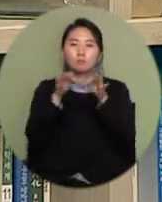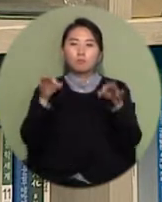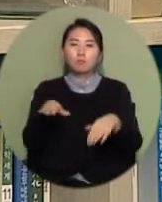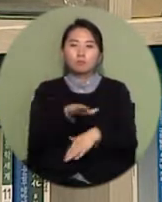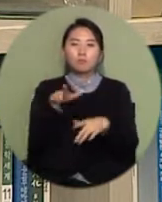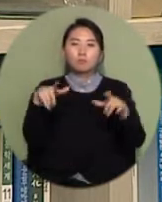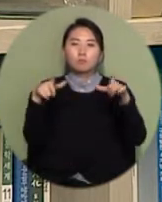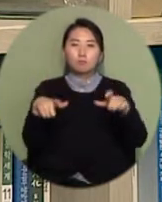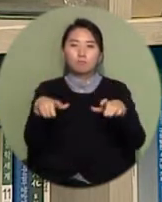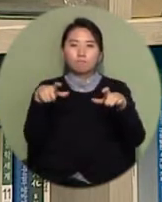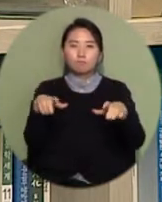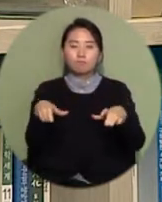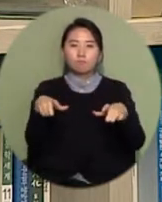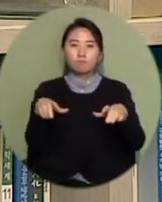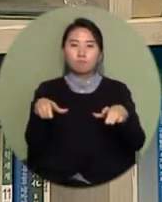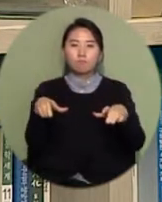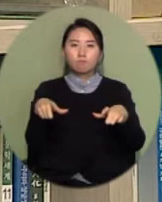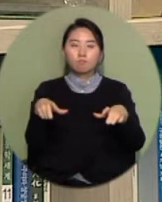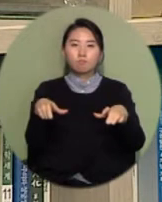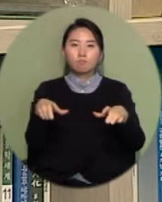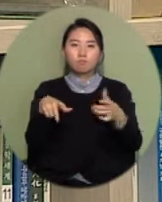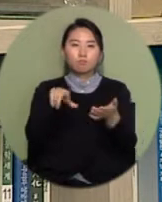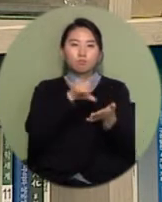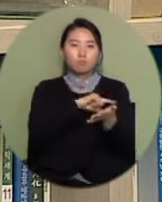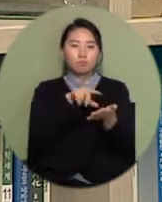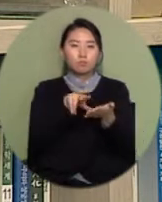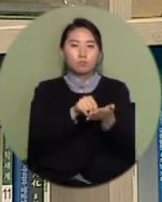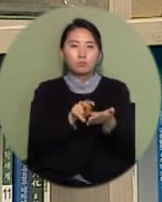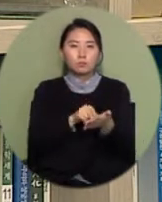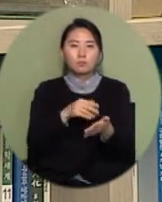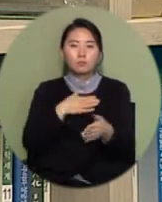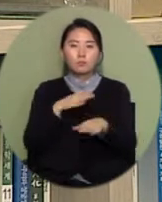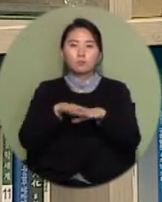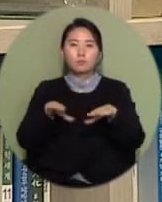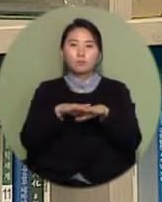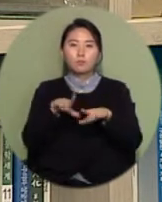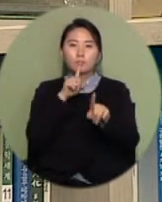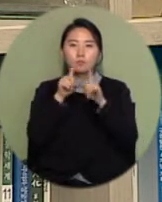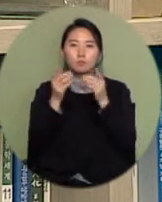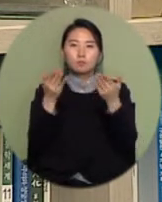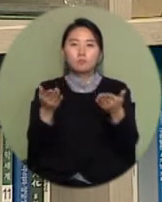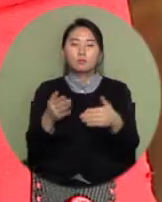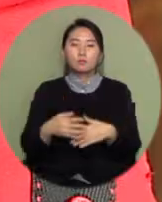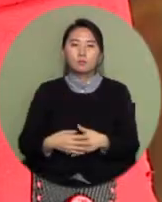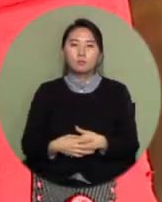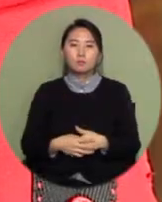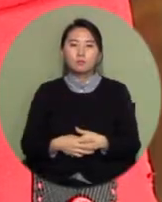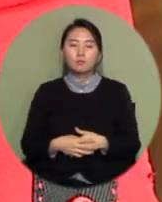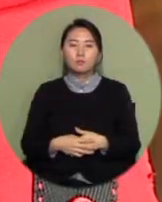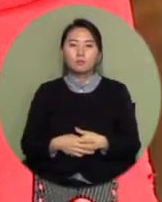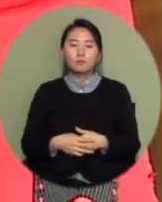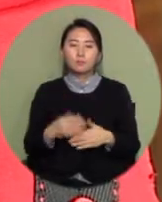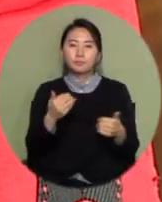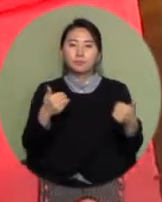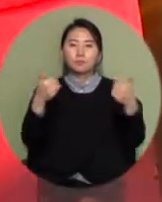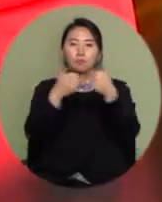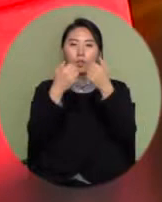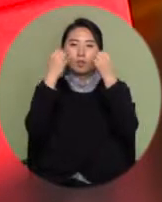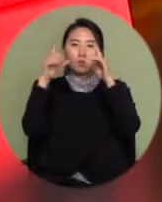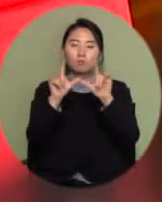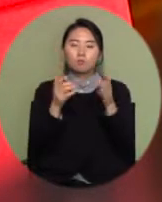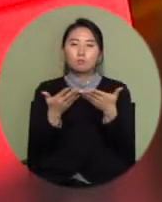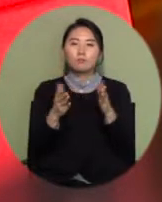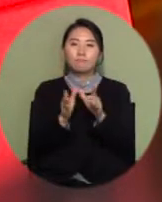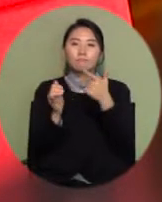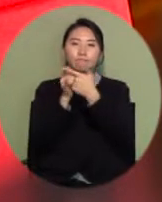지역의 과제들 제가 해결했다 이렇게 말씀 드리겠습니다 이에 맞서 새누리당에서는